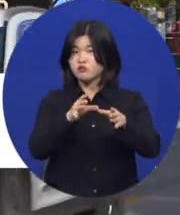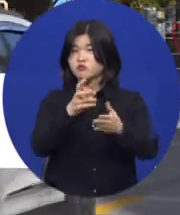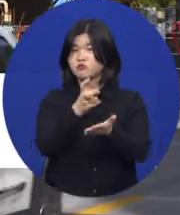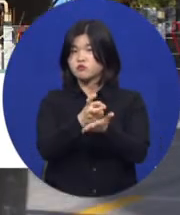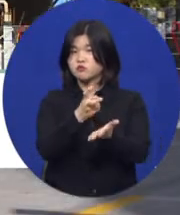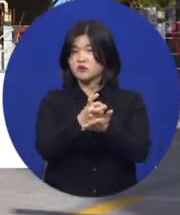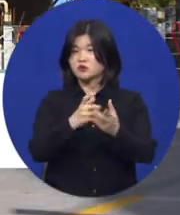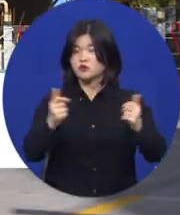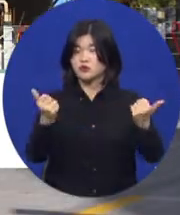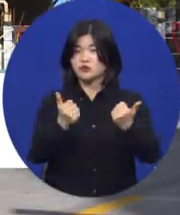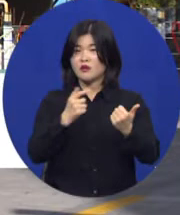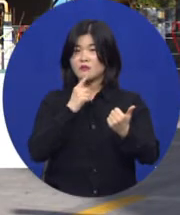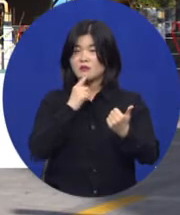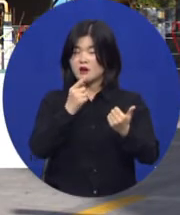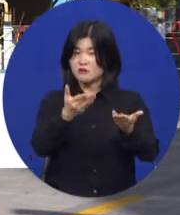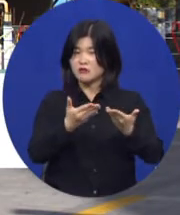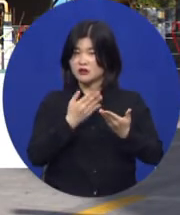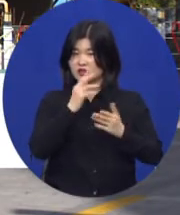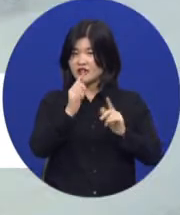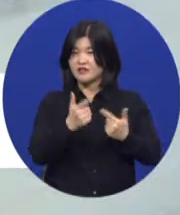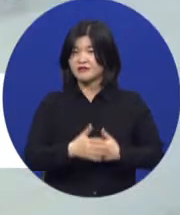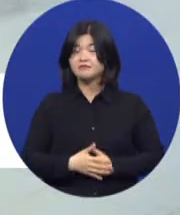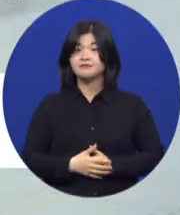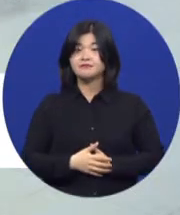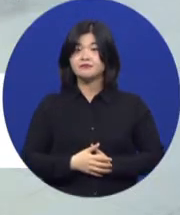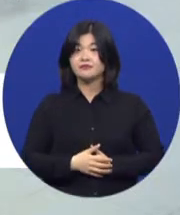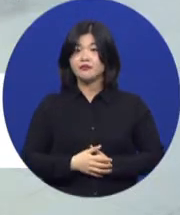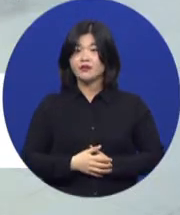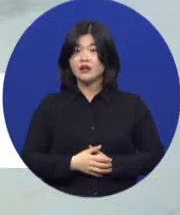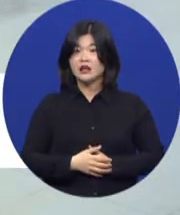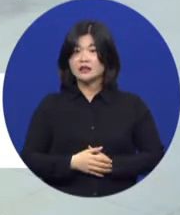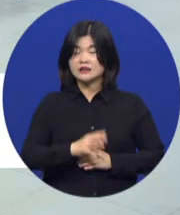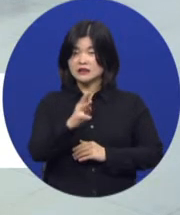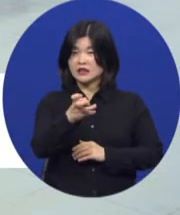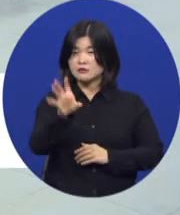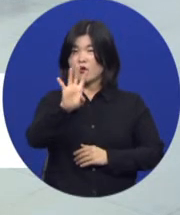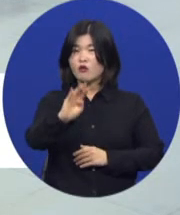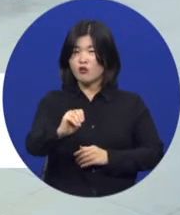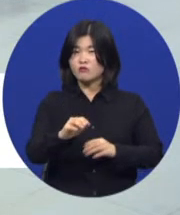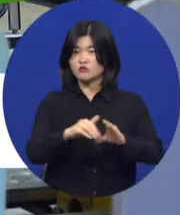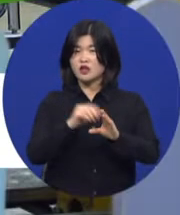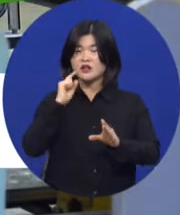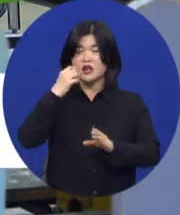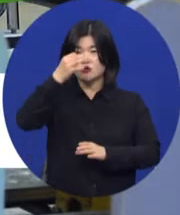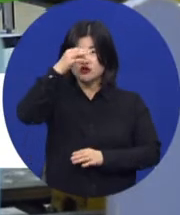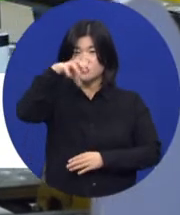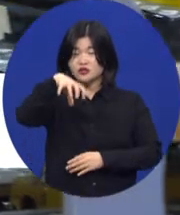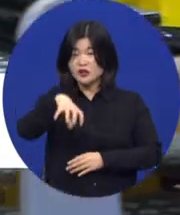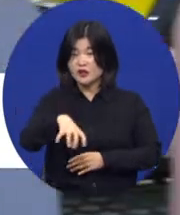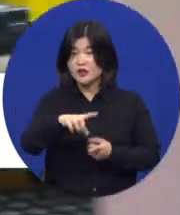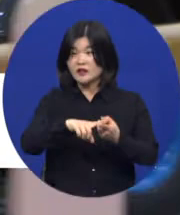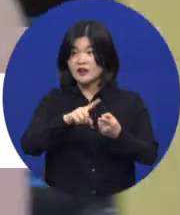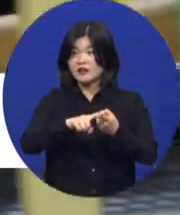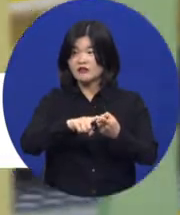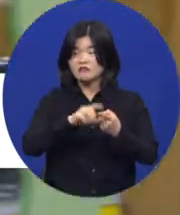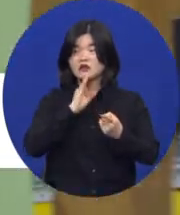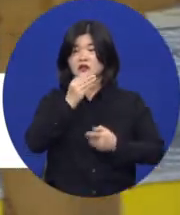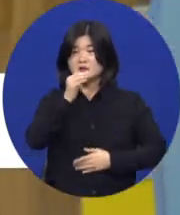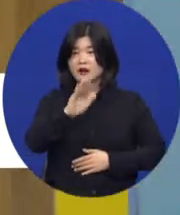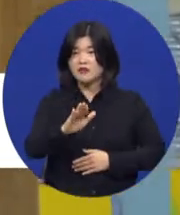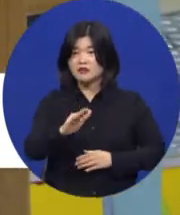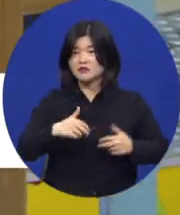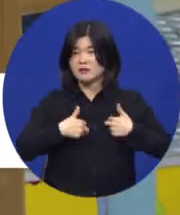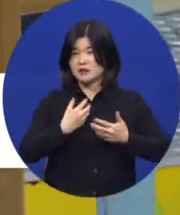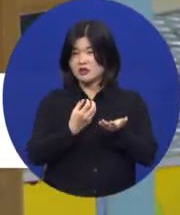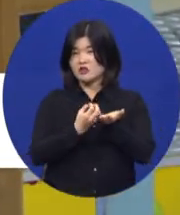위법이라는 도의회의 지적은 받아들이지 않았습니다. 40억 원 이상 문화시설은 중앙투자심사 대상이지만